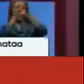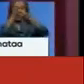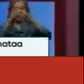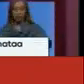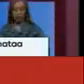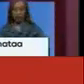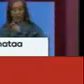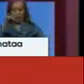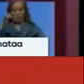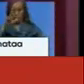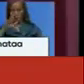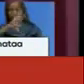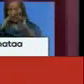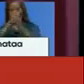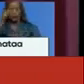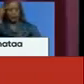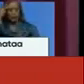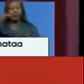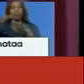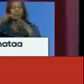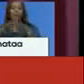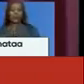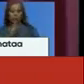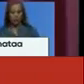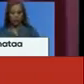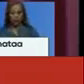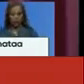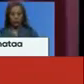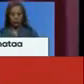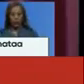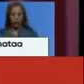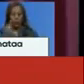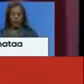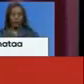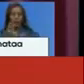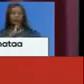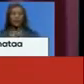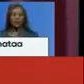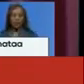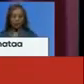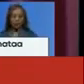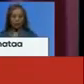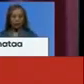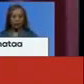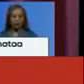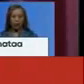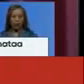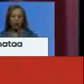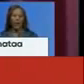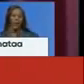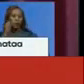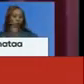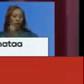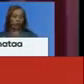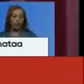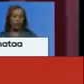ሪፐብሊክ ጠቅላይ ሚኒስትርን መሰየም ነው። በዚሁ መሰረት በምክር ቤቱ አሰራርና